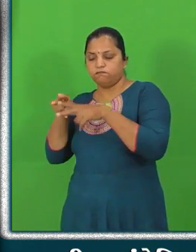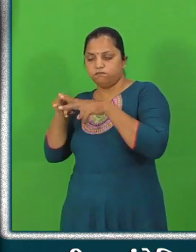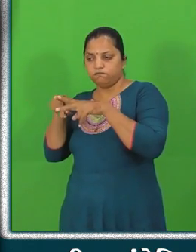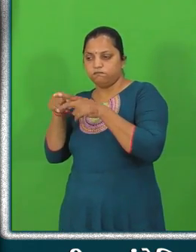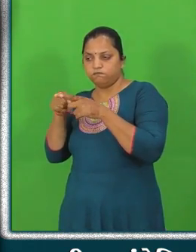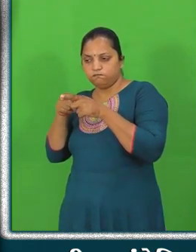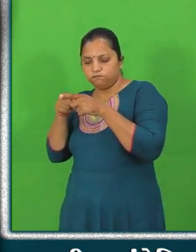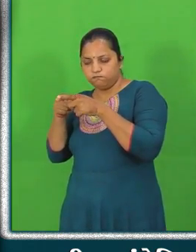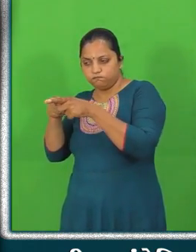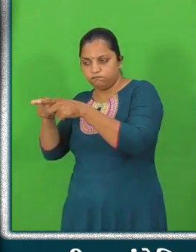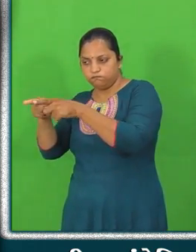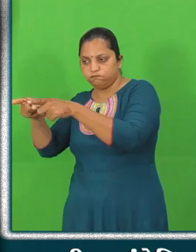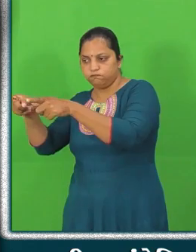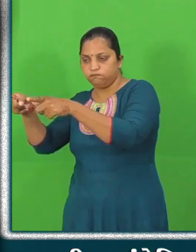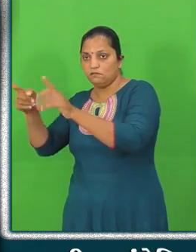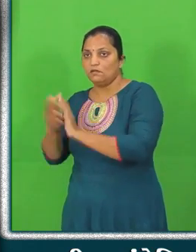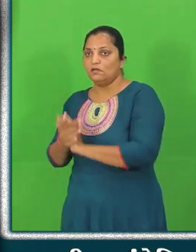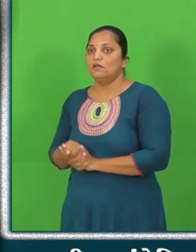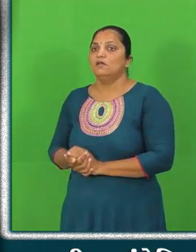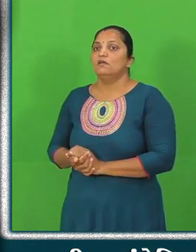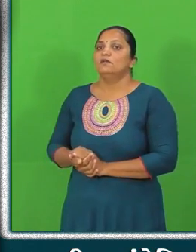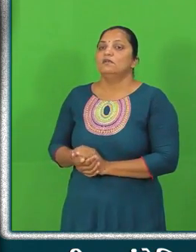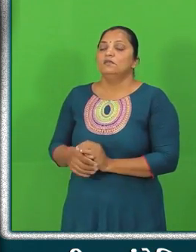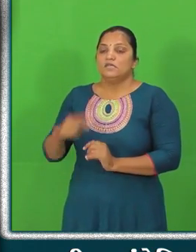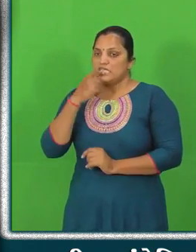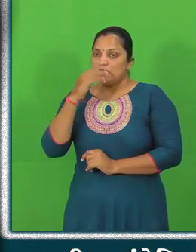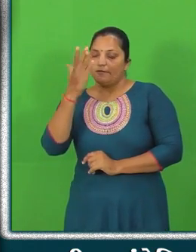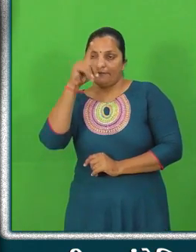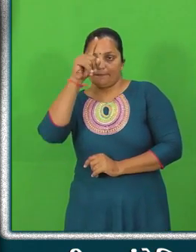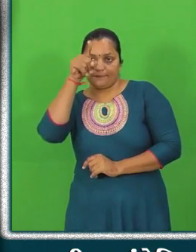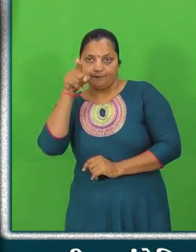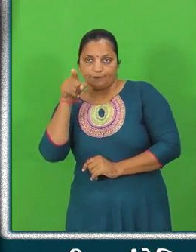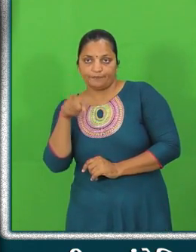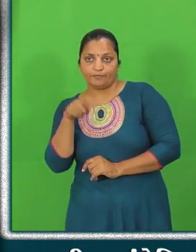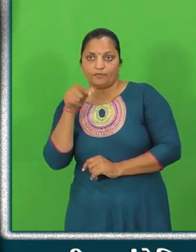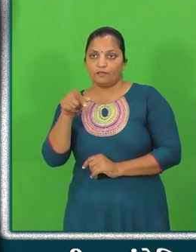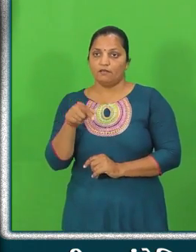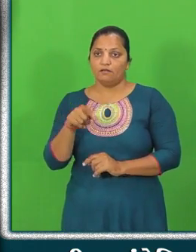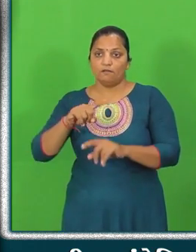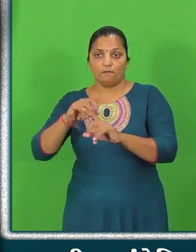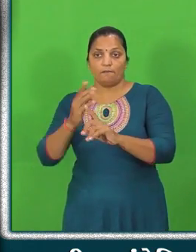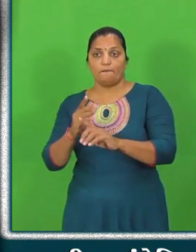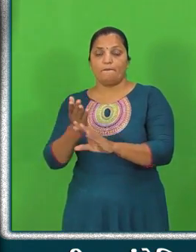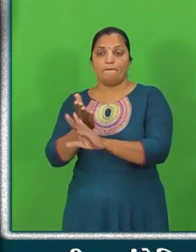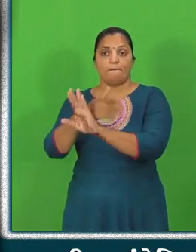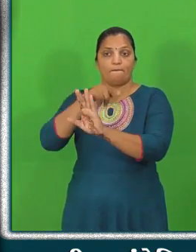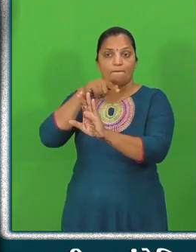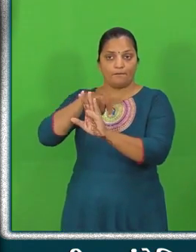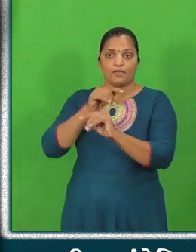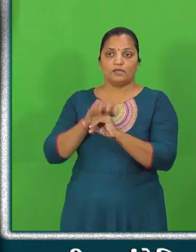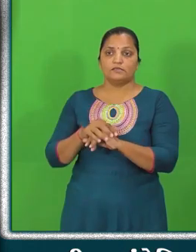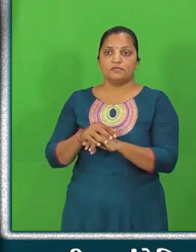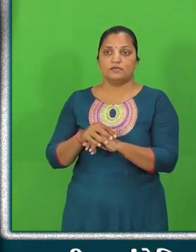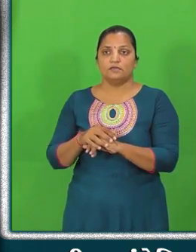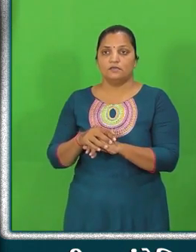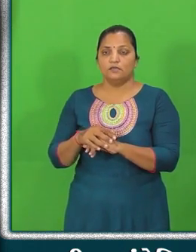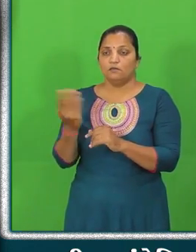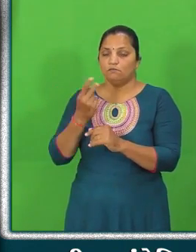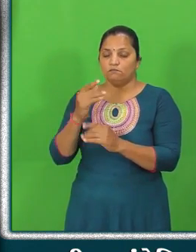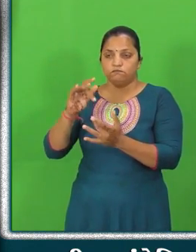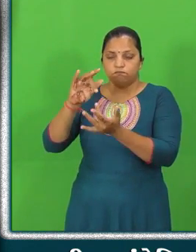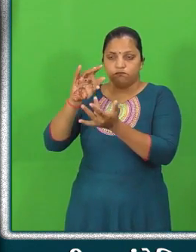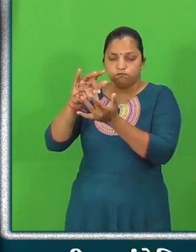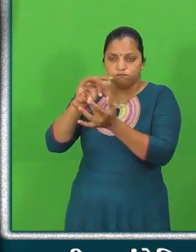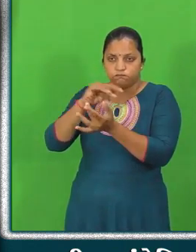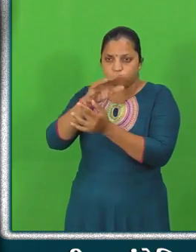હું પાછળ લંબાવું, તો અરીસા આ અરીસો છે આપણો એ અરીસાની પાછળ લંબાવું તો આ બિંદુ આગળ એ કિરણો